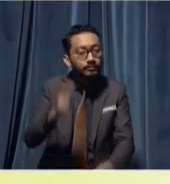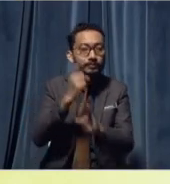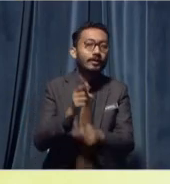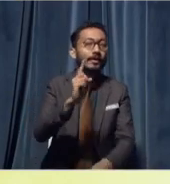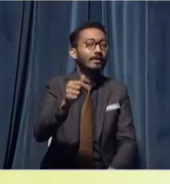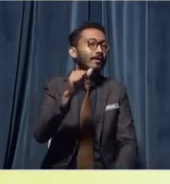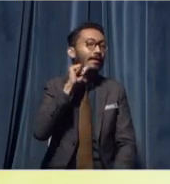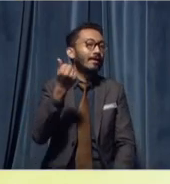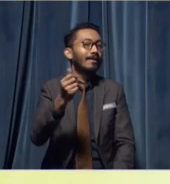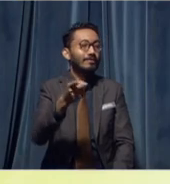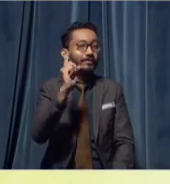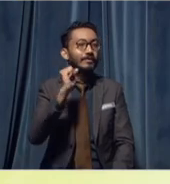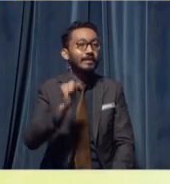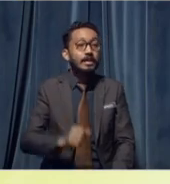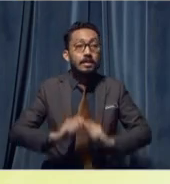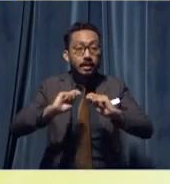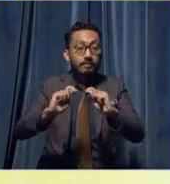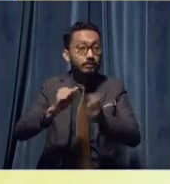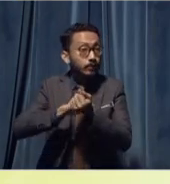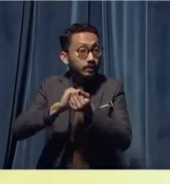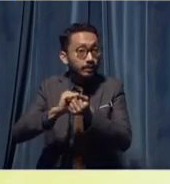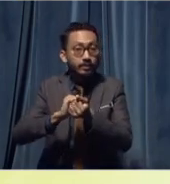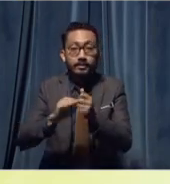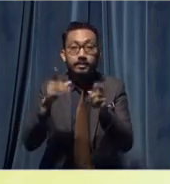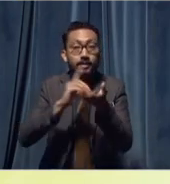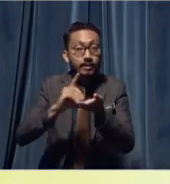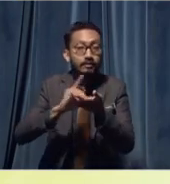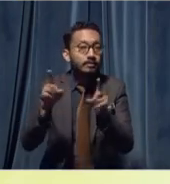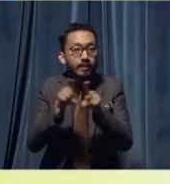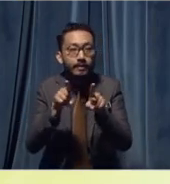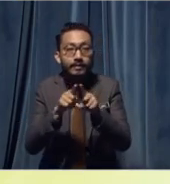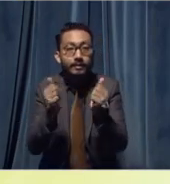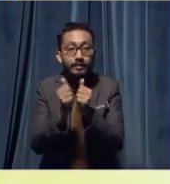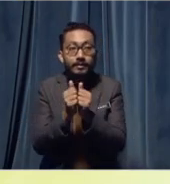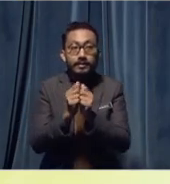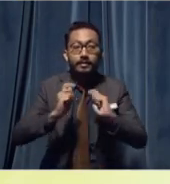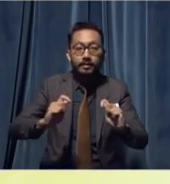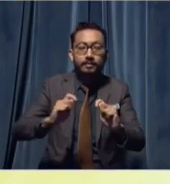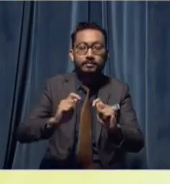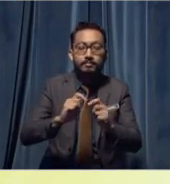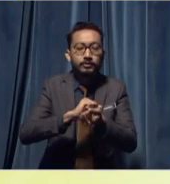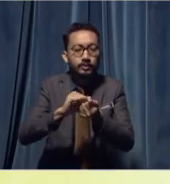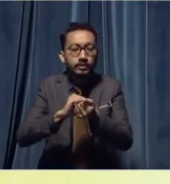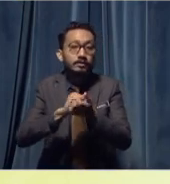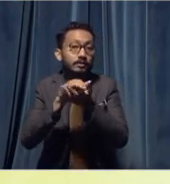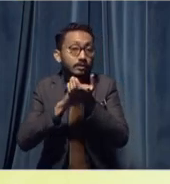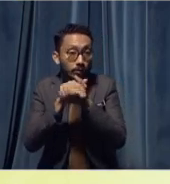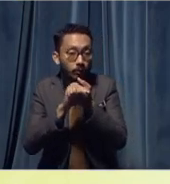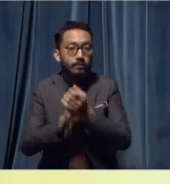Betul tu, Alia. Tindakan pencucian deterjen sama dengan tindakan pencucian